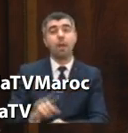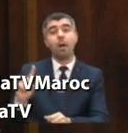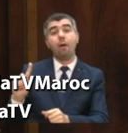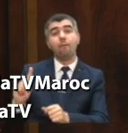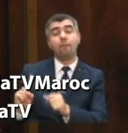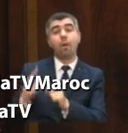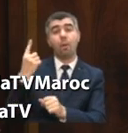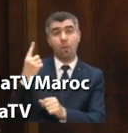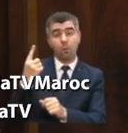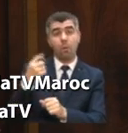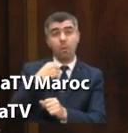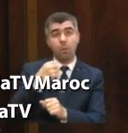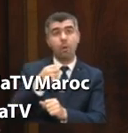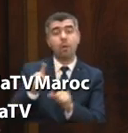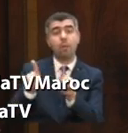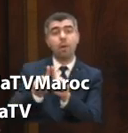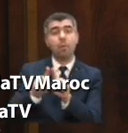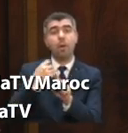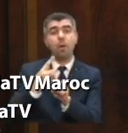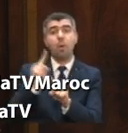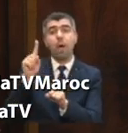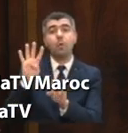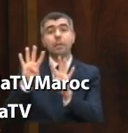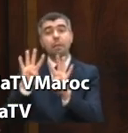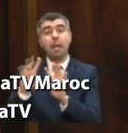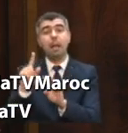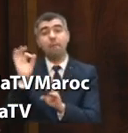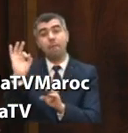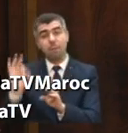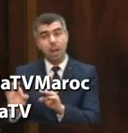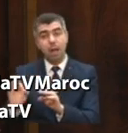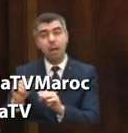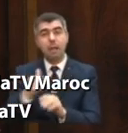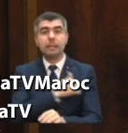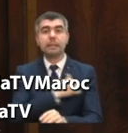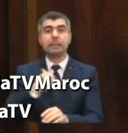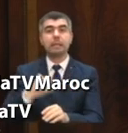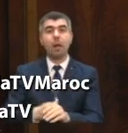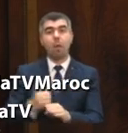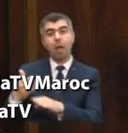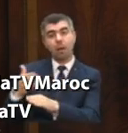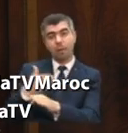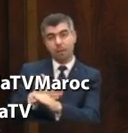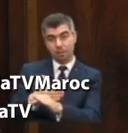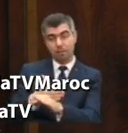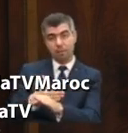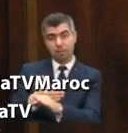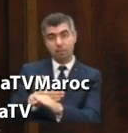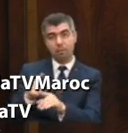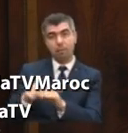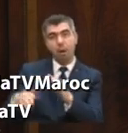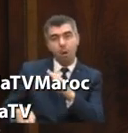بالنسبة بسبب عودة المقاولة للاشتغال في الصين بعد رفع إجراءات الإغلاق. كما أنه إلى غاية 22